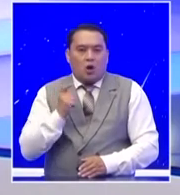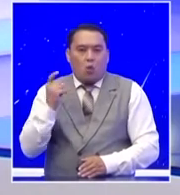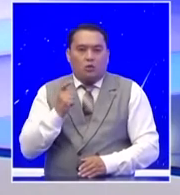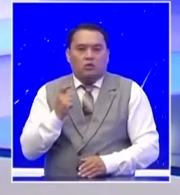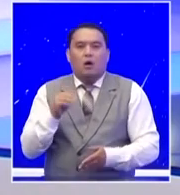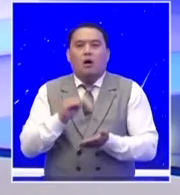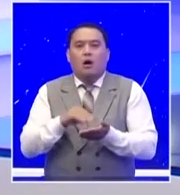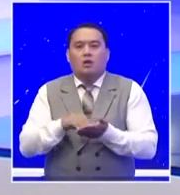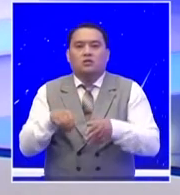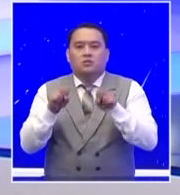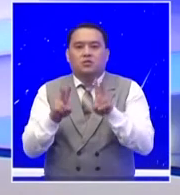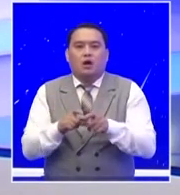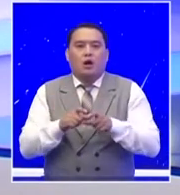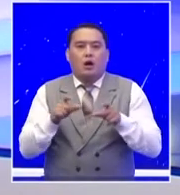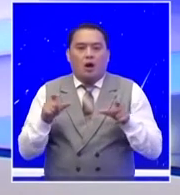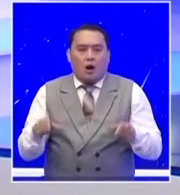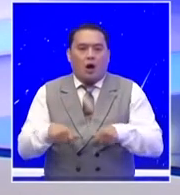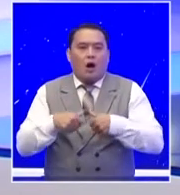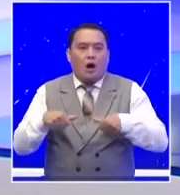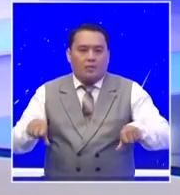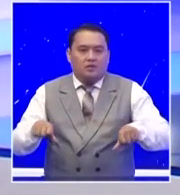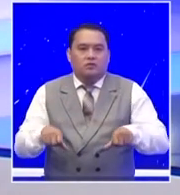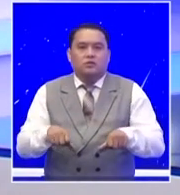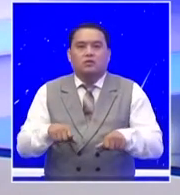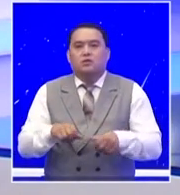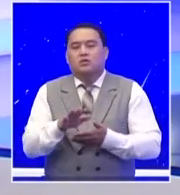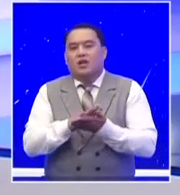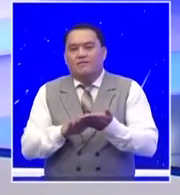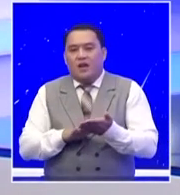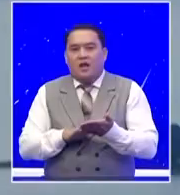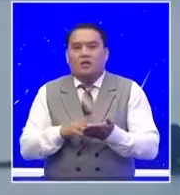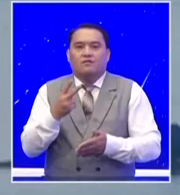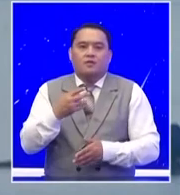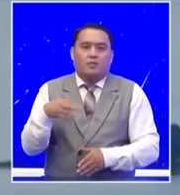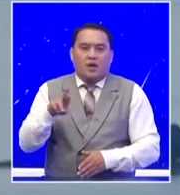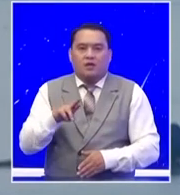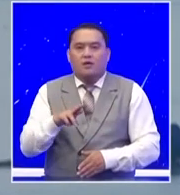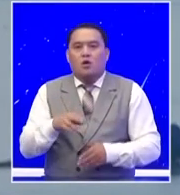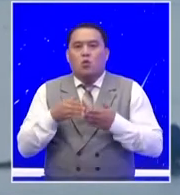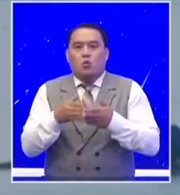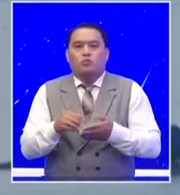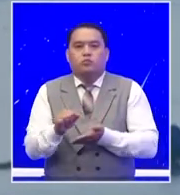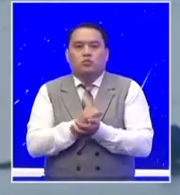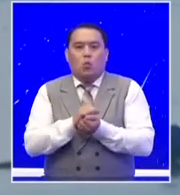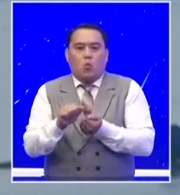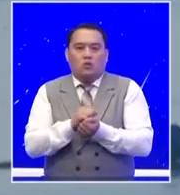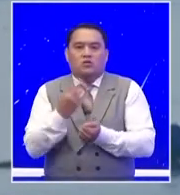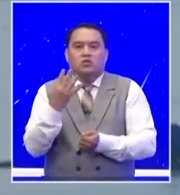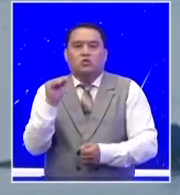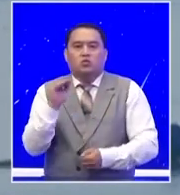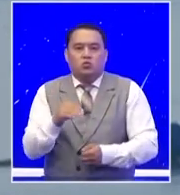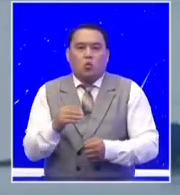его оценки создана специальная комиссия, которая готовит соответствующий иск. 25 июня сухогруз, перевозивший около